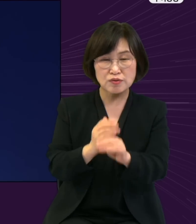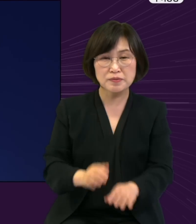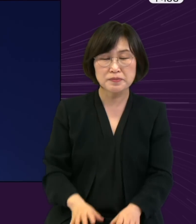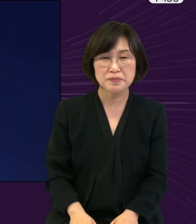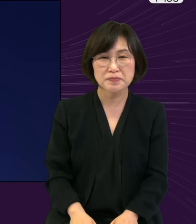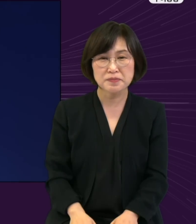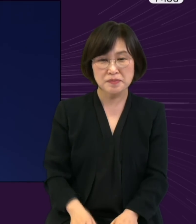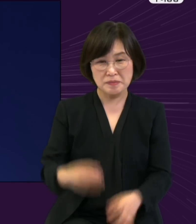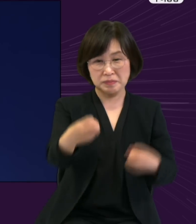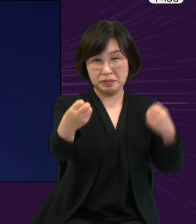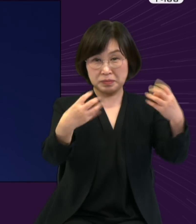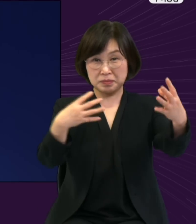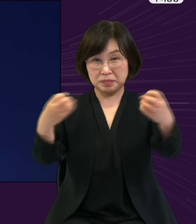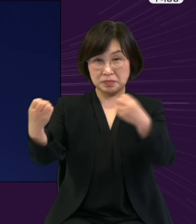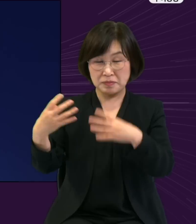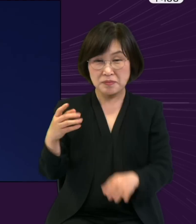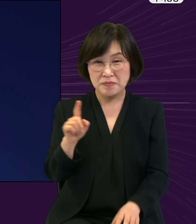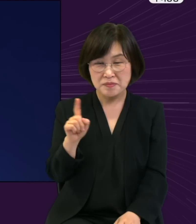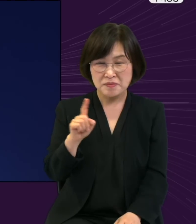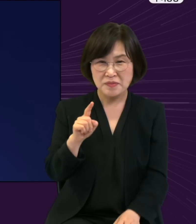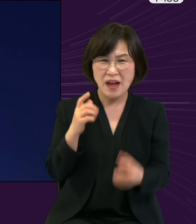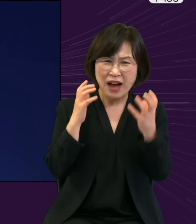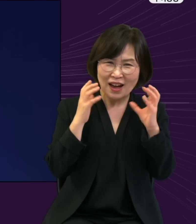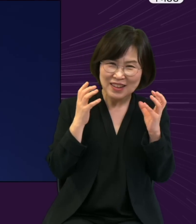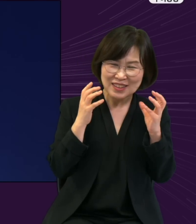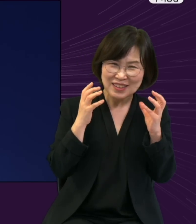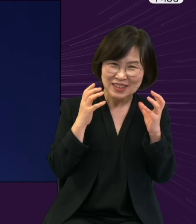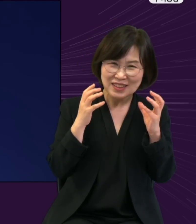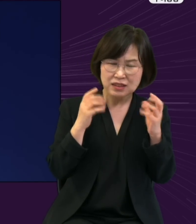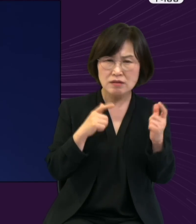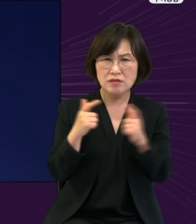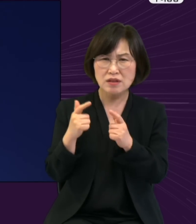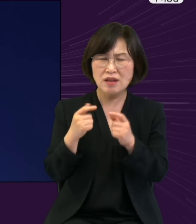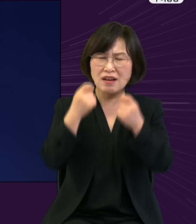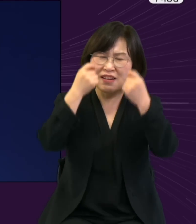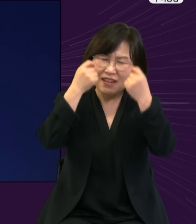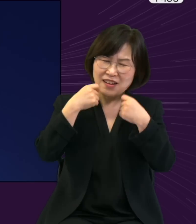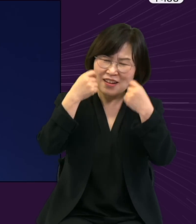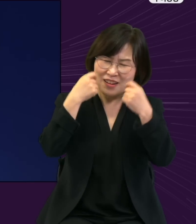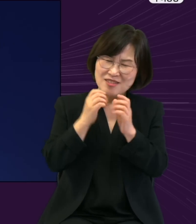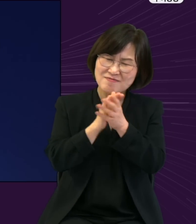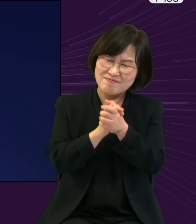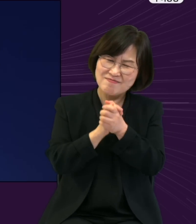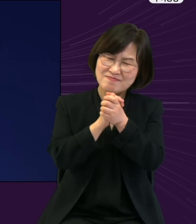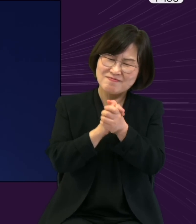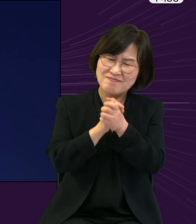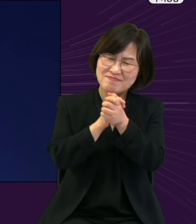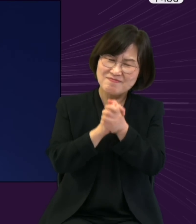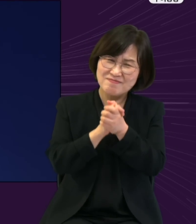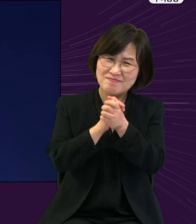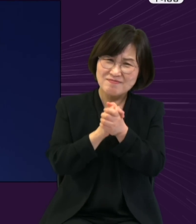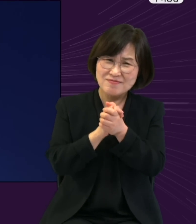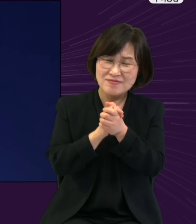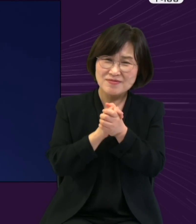받았는데 우리 어린아이들이요, 얼마나 눈물로 기도하는지 이 마스크가 눈물로